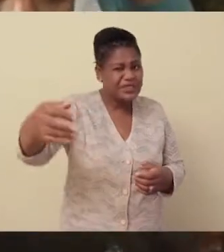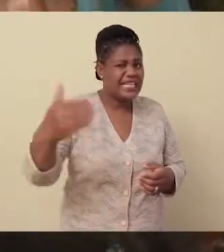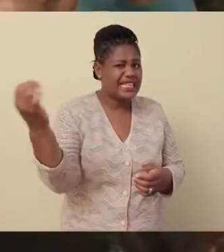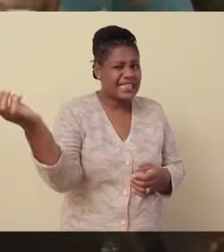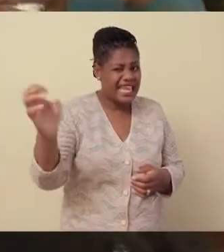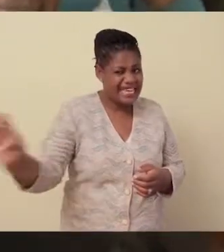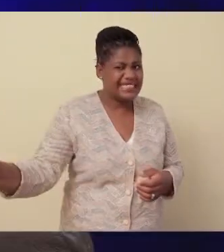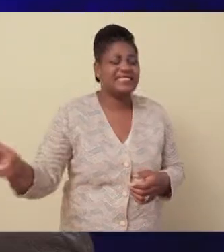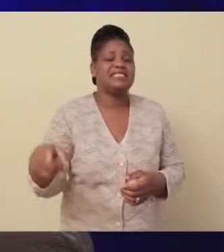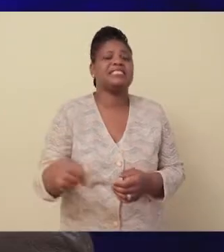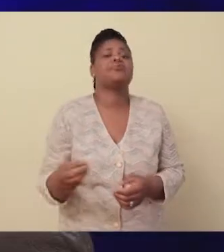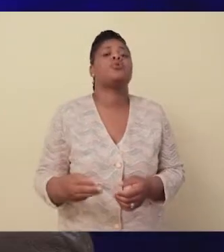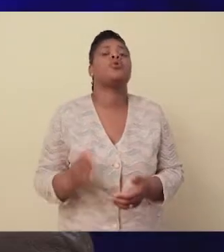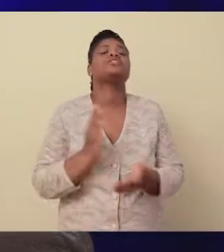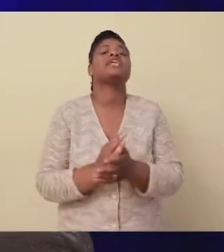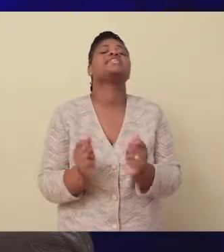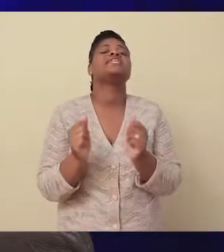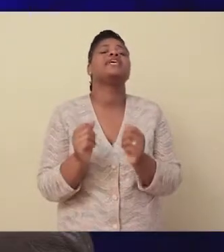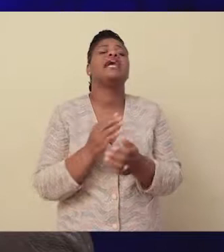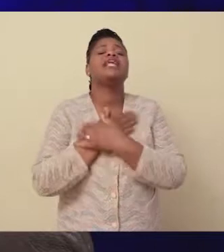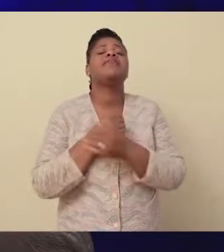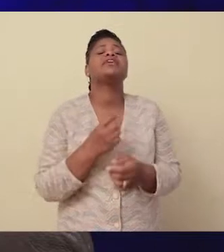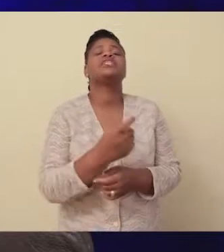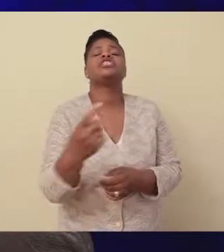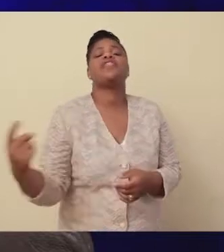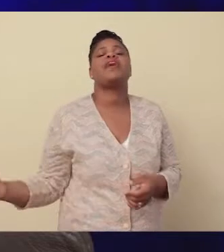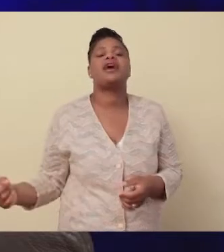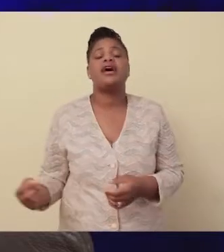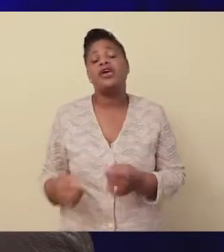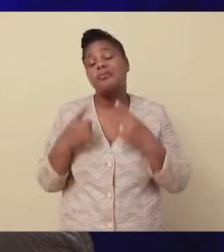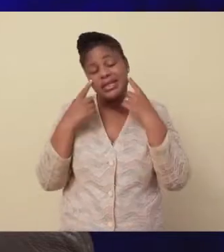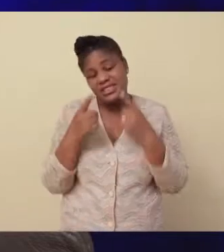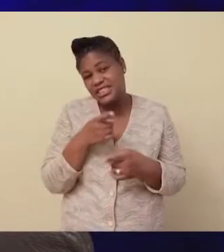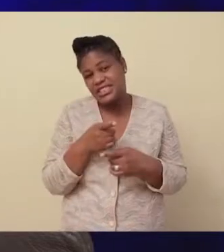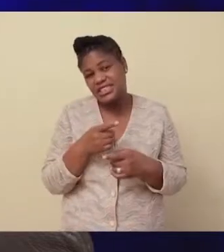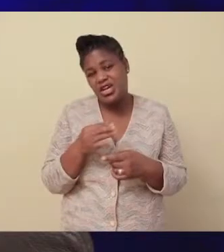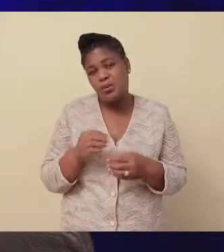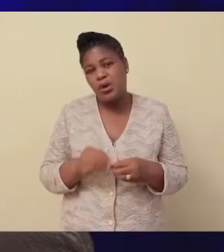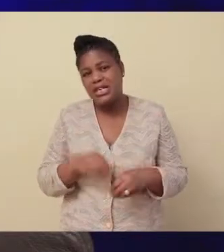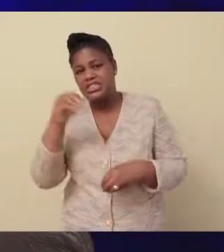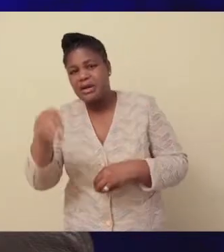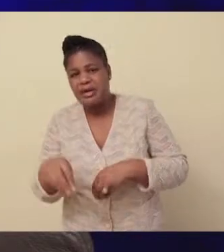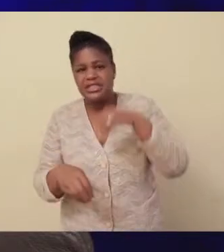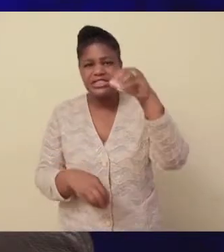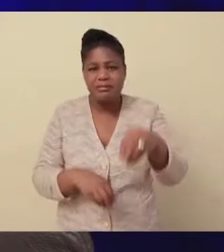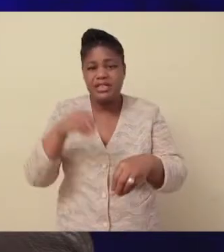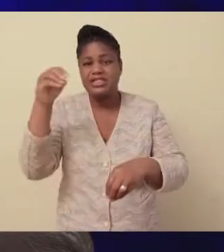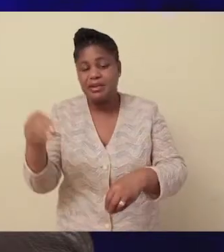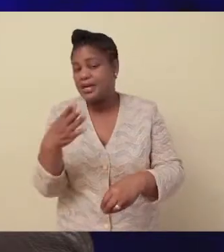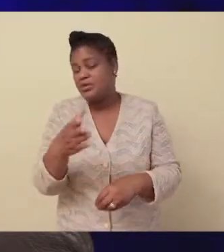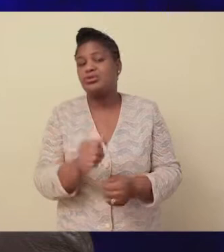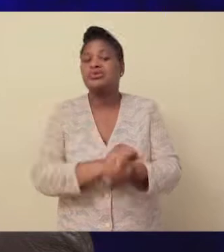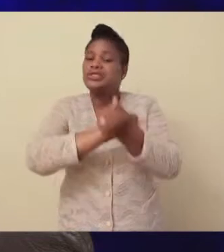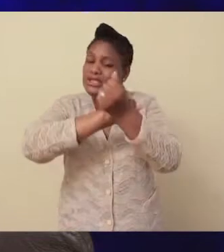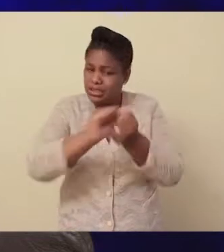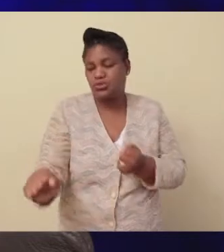techenjedzo. Mai vari kuti munaona ushamwari uhu. Mukapuka puka. Munouparadza misha